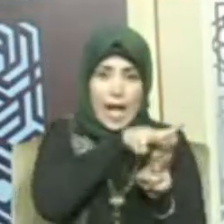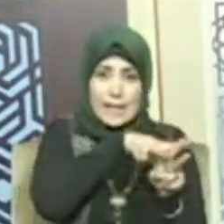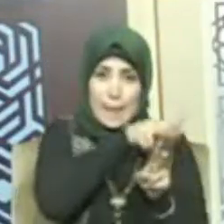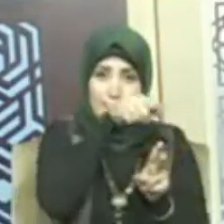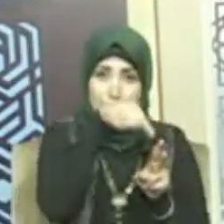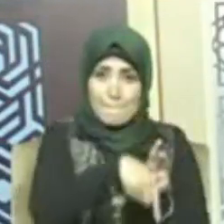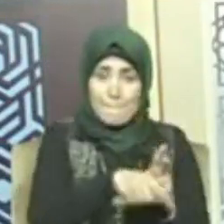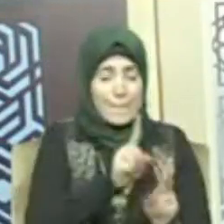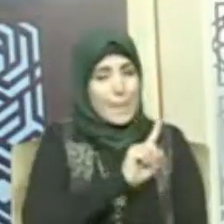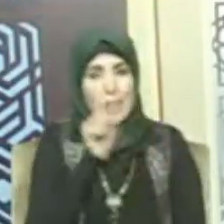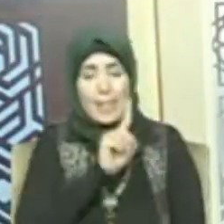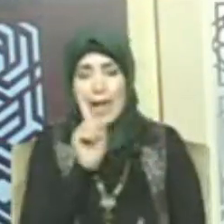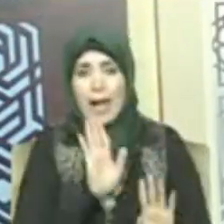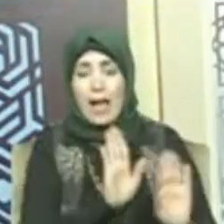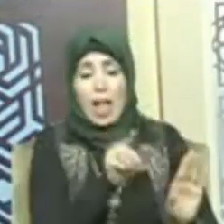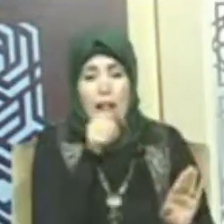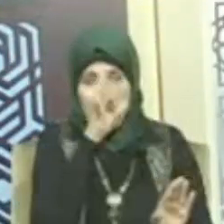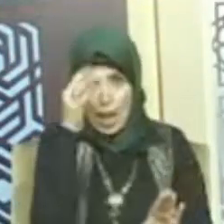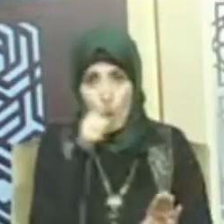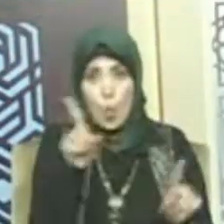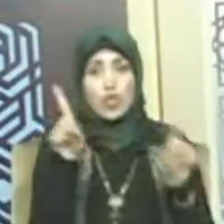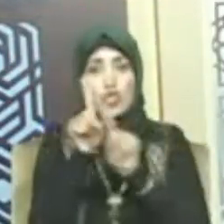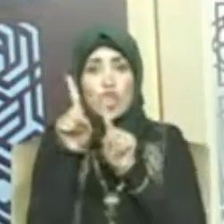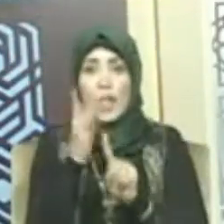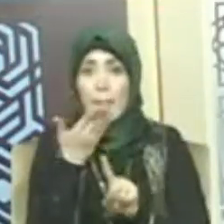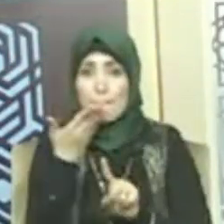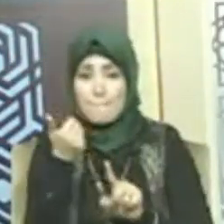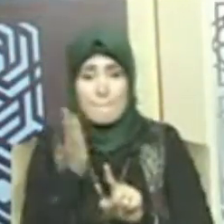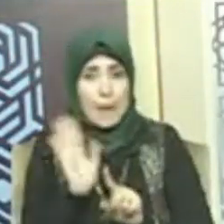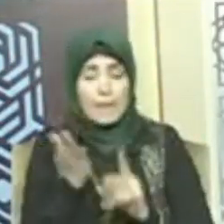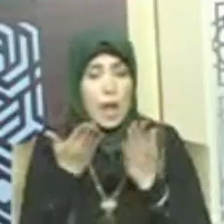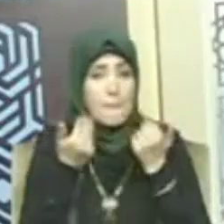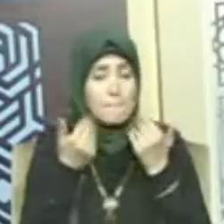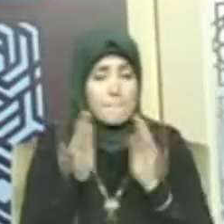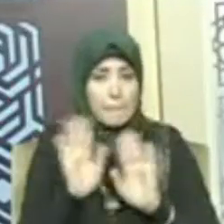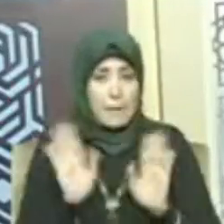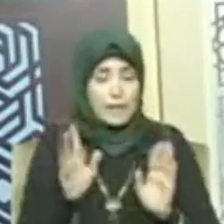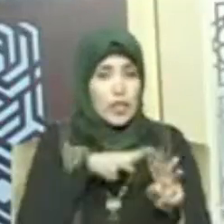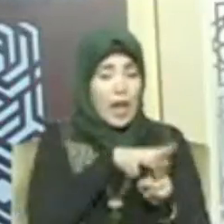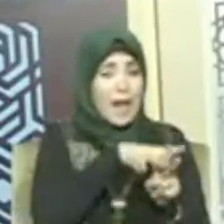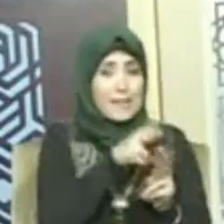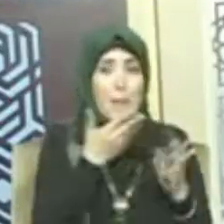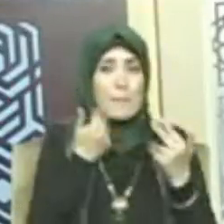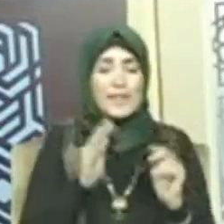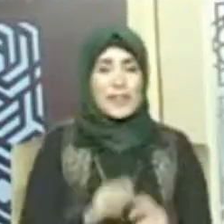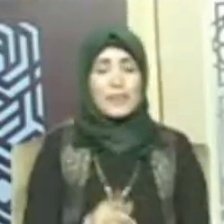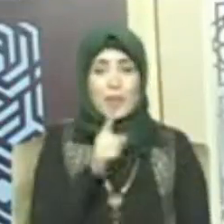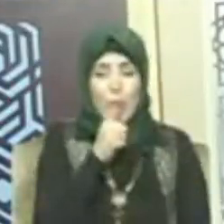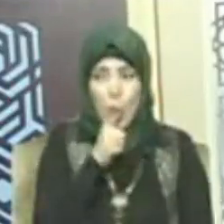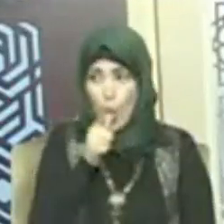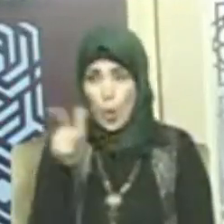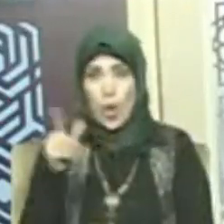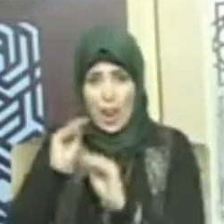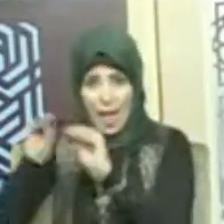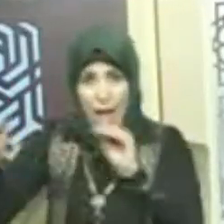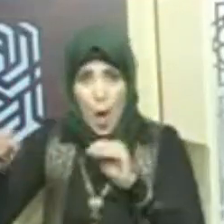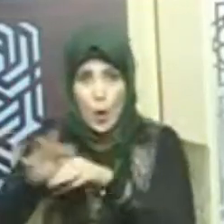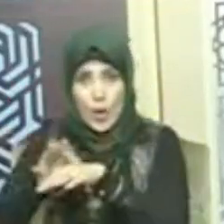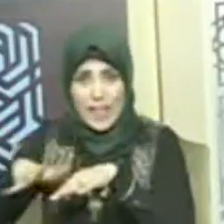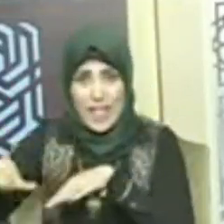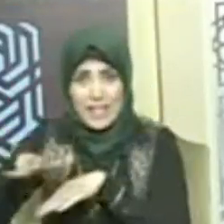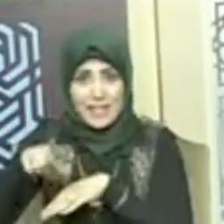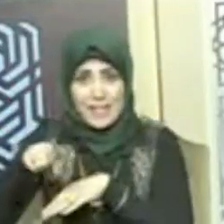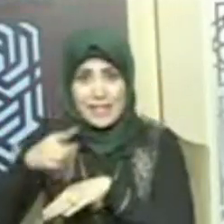فقلت: يا رسول الله، أفلا أبشر الناس؟ قال: لا،